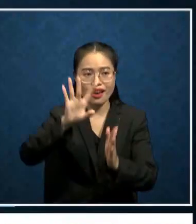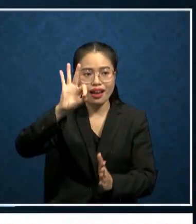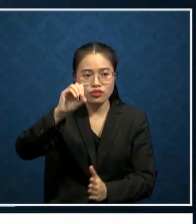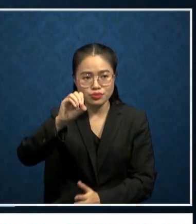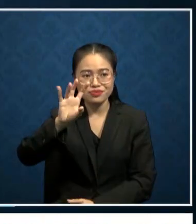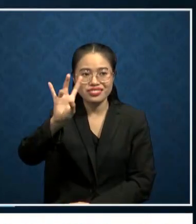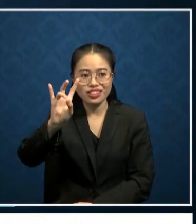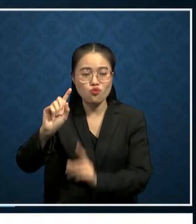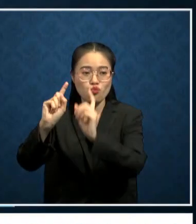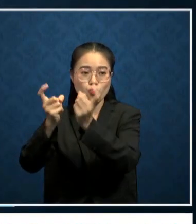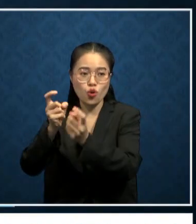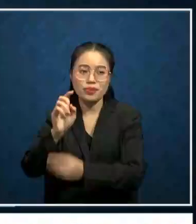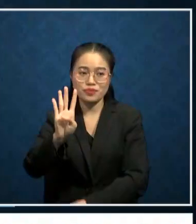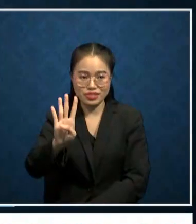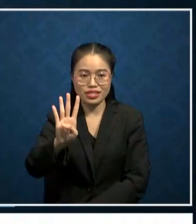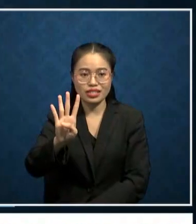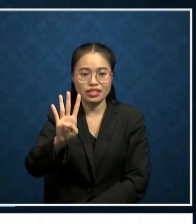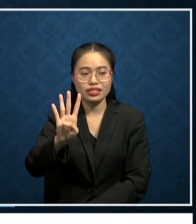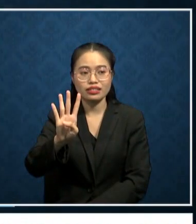เลบ 4นะ